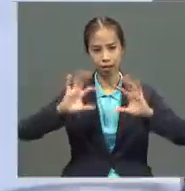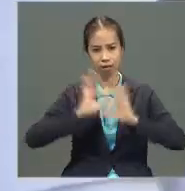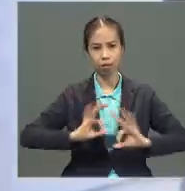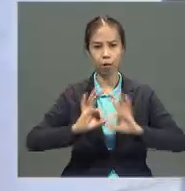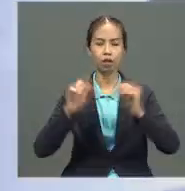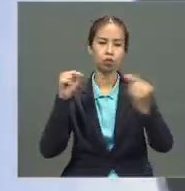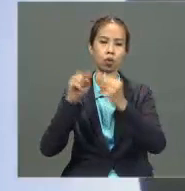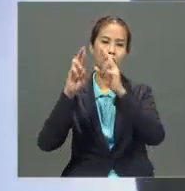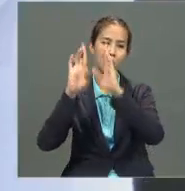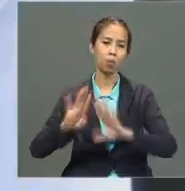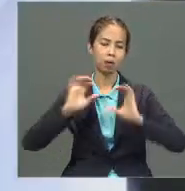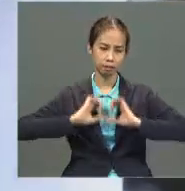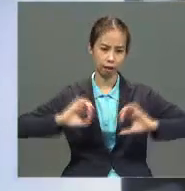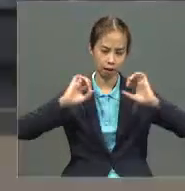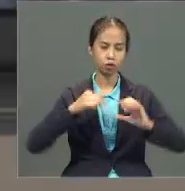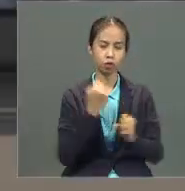ราชการ